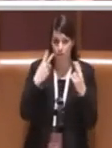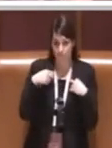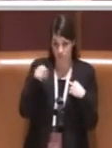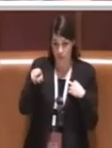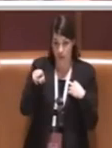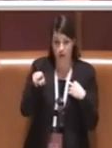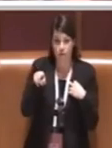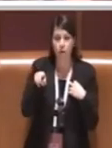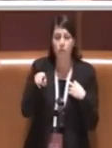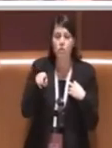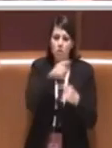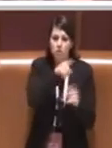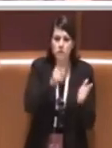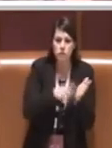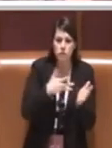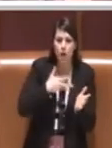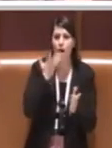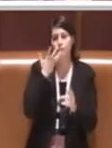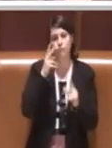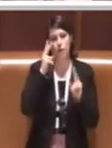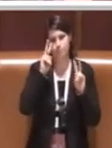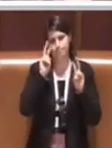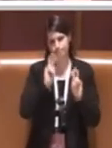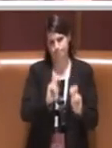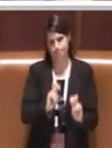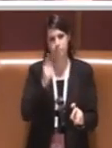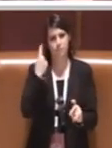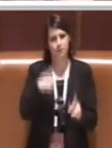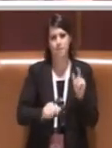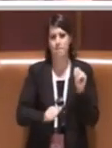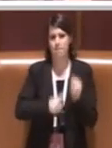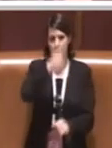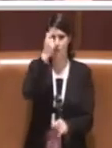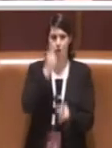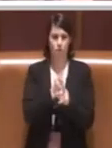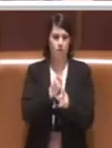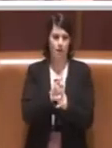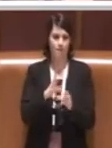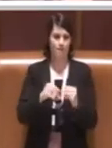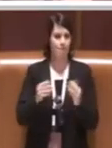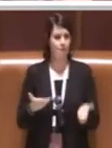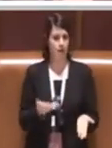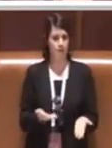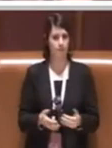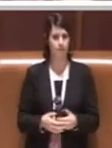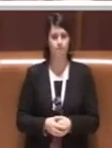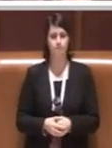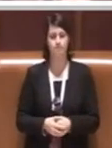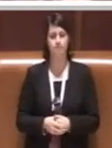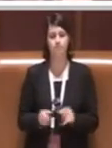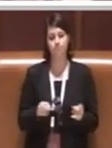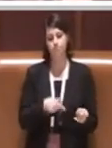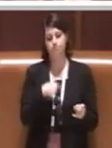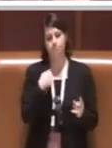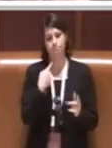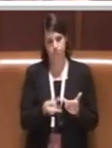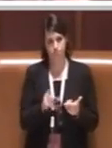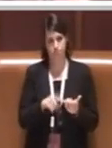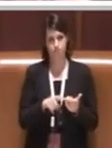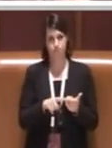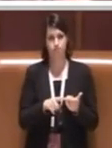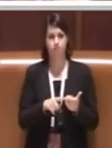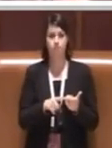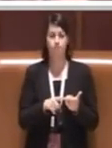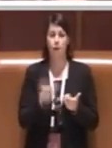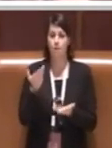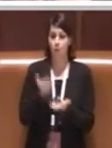ospitate. Questo è in assoluto la prima questione da porre in atto. Per quanto riguarda nello specifico la mozione